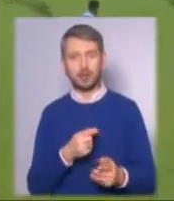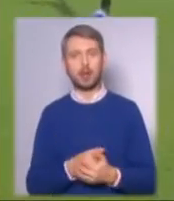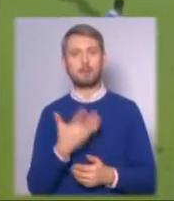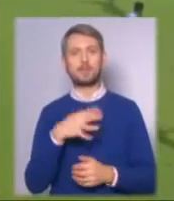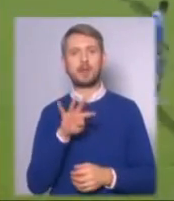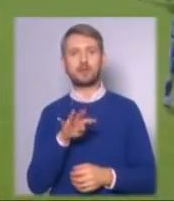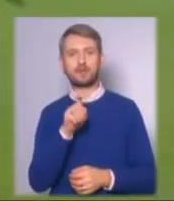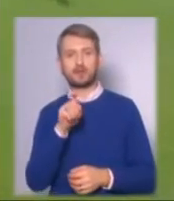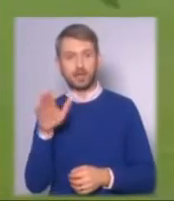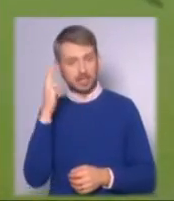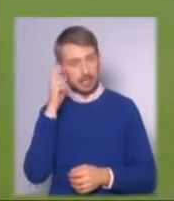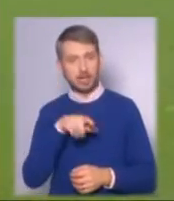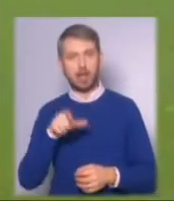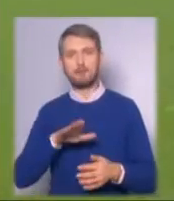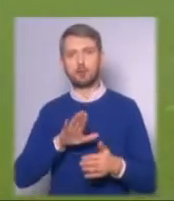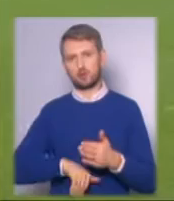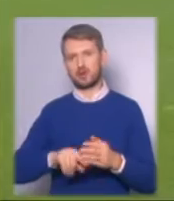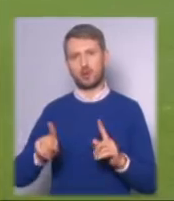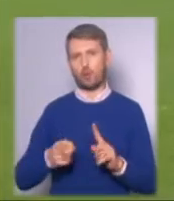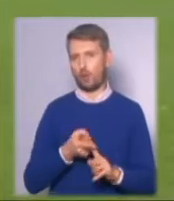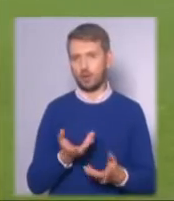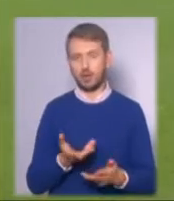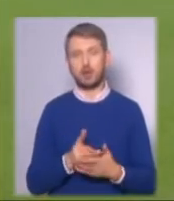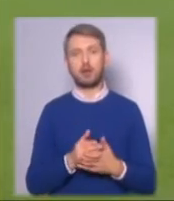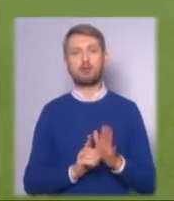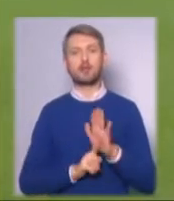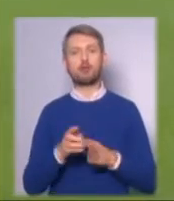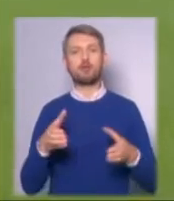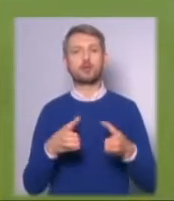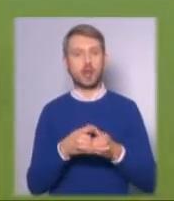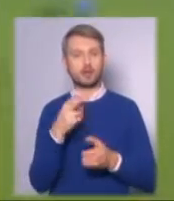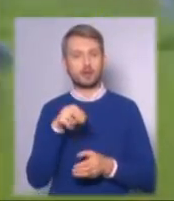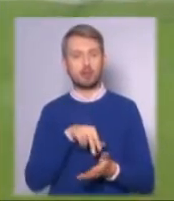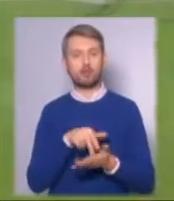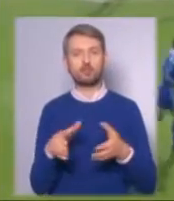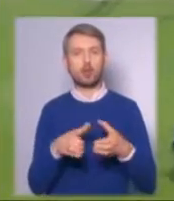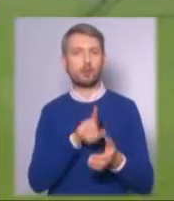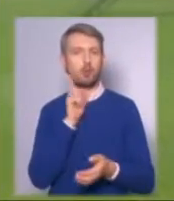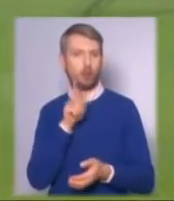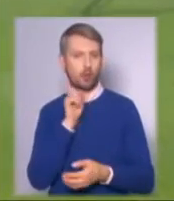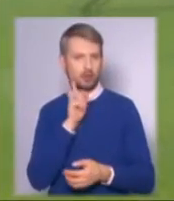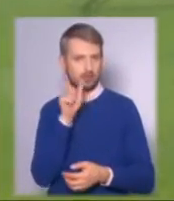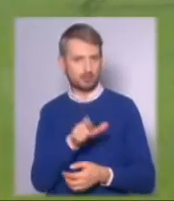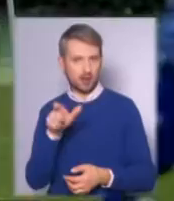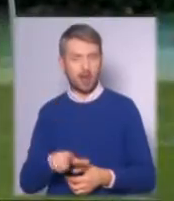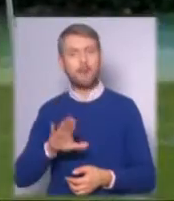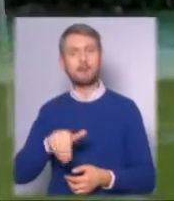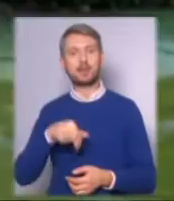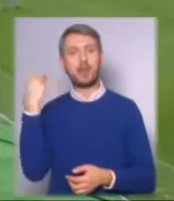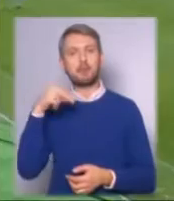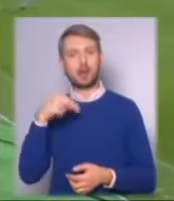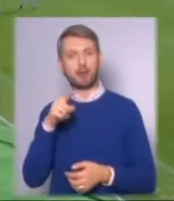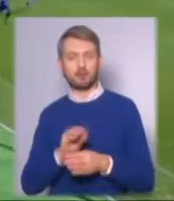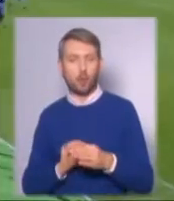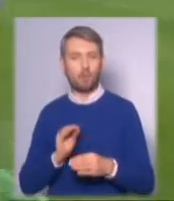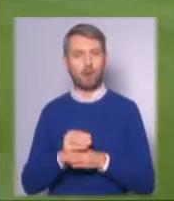хвилині кияни пропустили гол у відповідь. У стартовому складі білосиніх вийшла група молодих виконавців, а вже по перерві їх підсилили